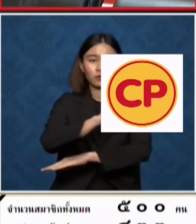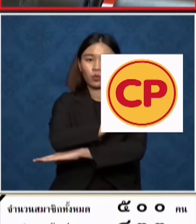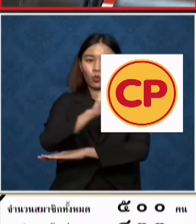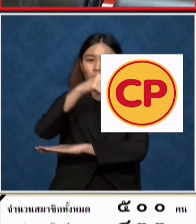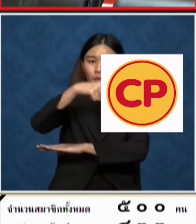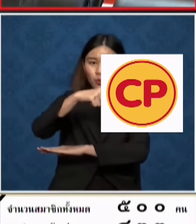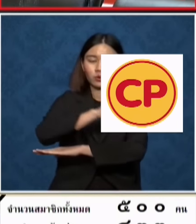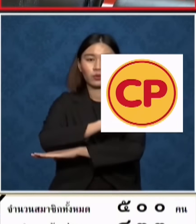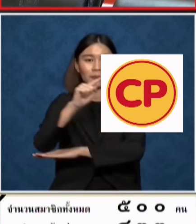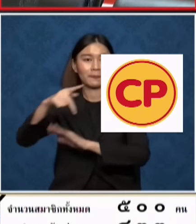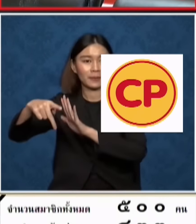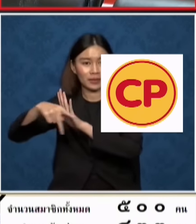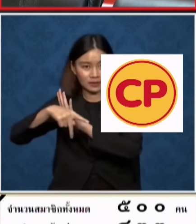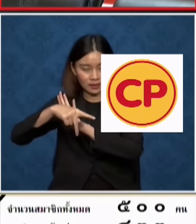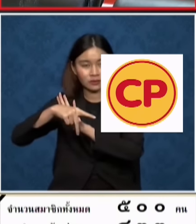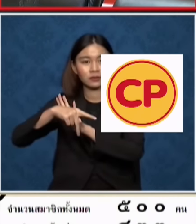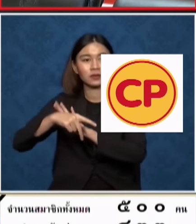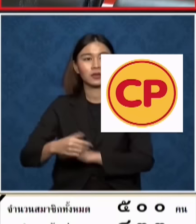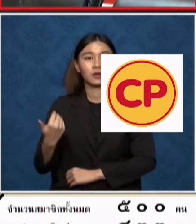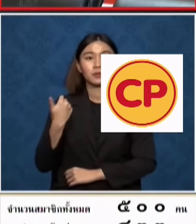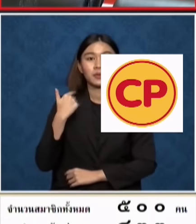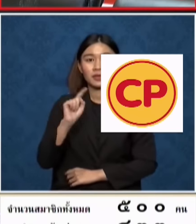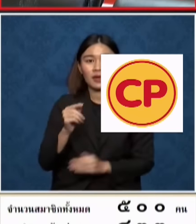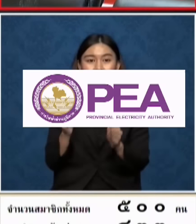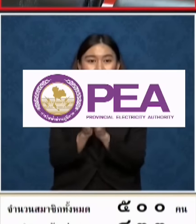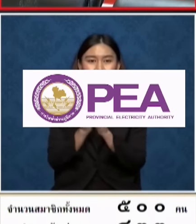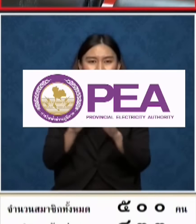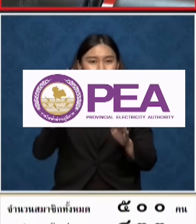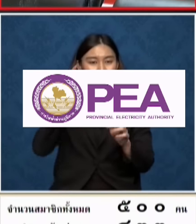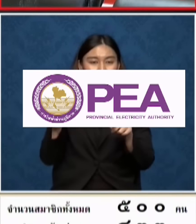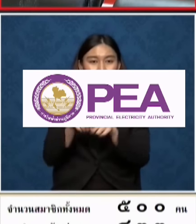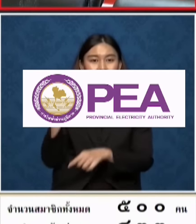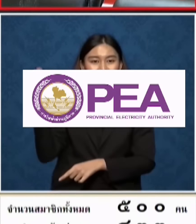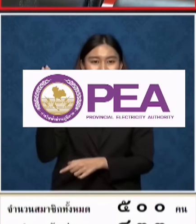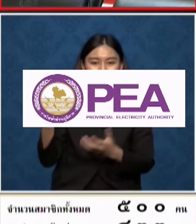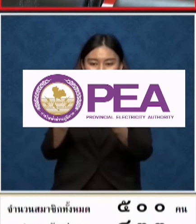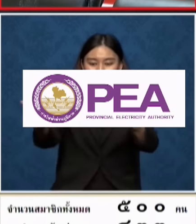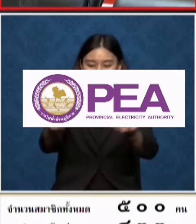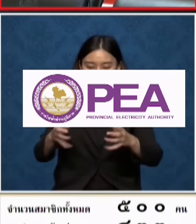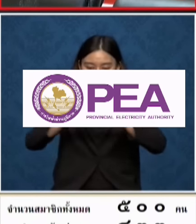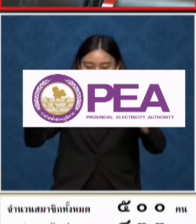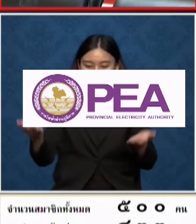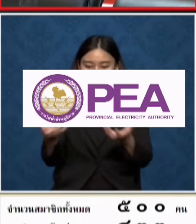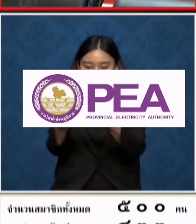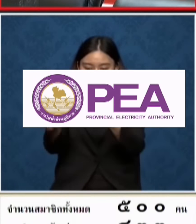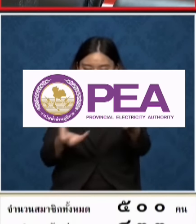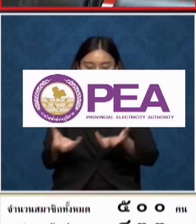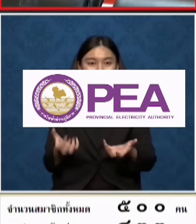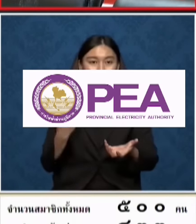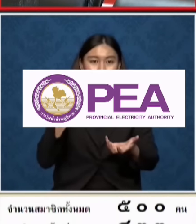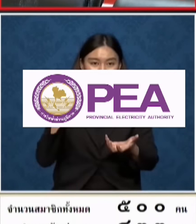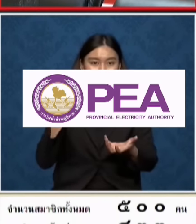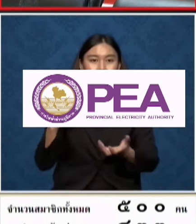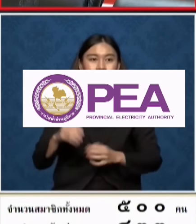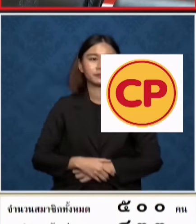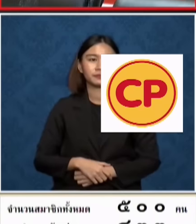นที่ชี้แจงเนี่ยไม่ใช่ฝั่งสสนะคะไม่ใช่ฝั่งฝ่ายค้านแต่เป็นท่านรองประธานสภาที่ทำห